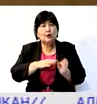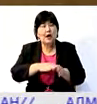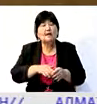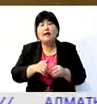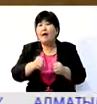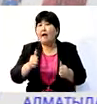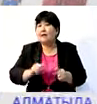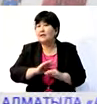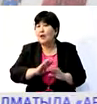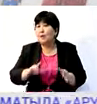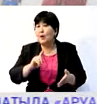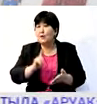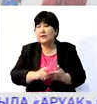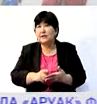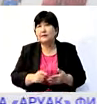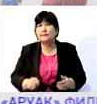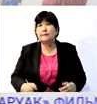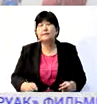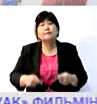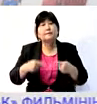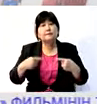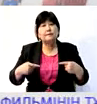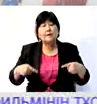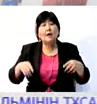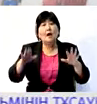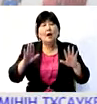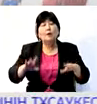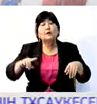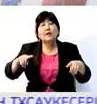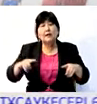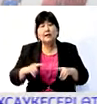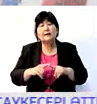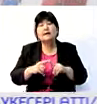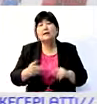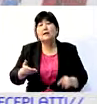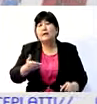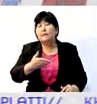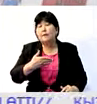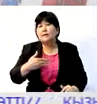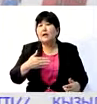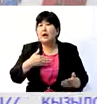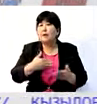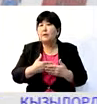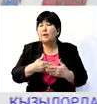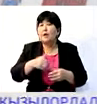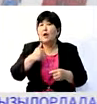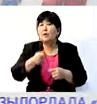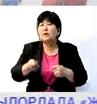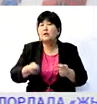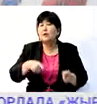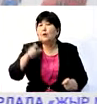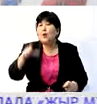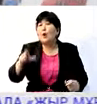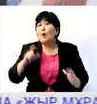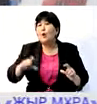қалыс қалмауы тиіс. Әртүрлі орта арнаулы кәсіптік-техникалық оқу орындарындағы белсенді көшбасшы студенттердің